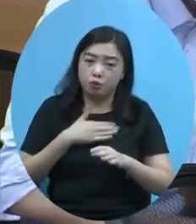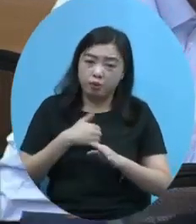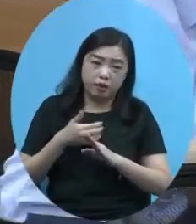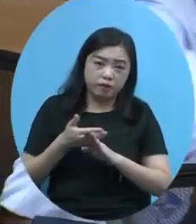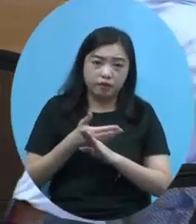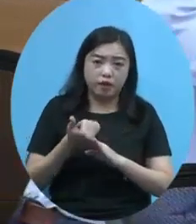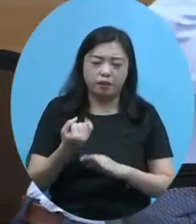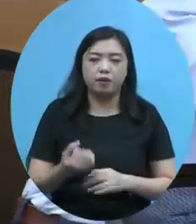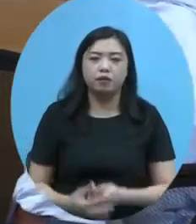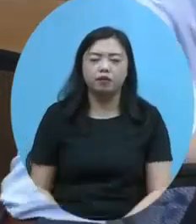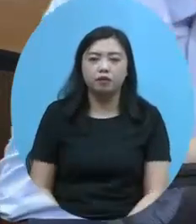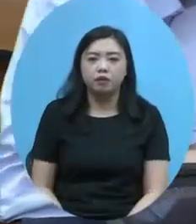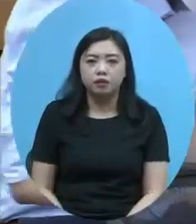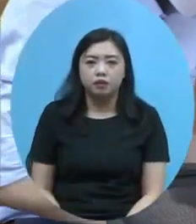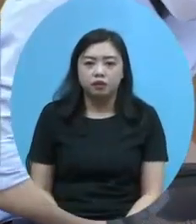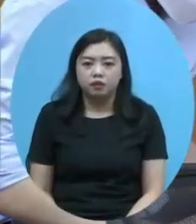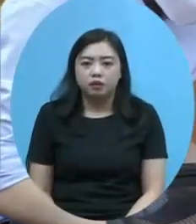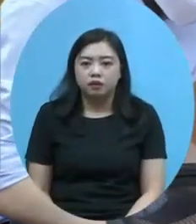該。